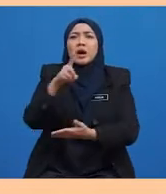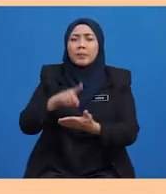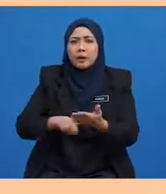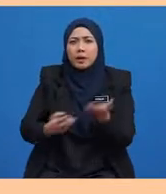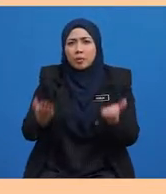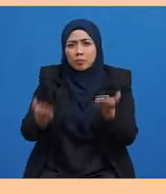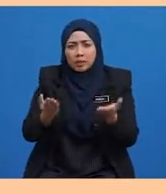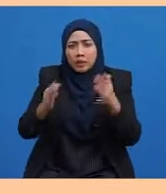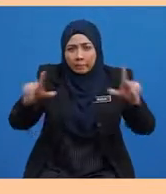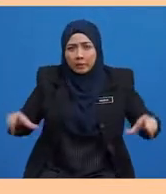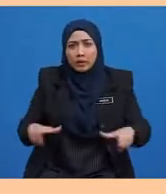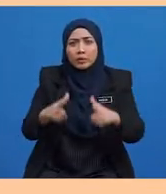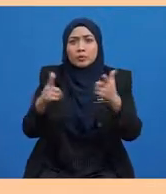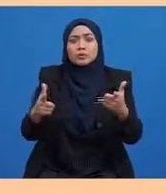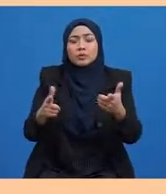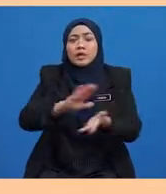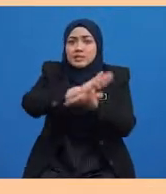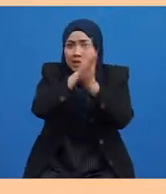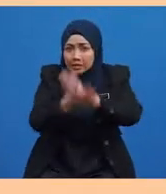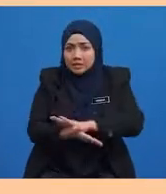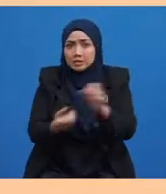kemungkinan berlakunya situasi tersebut?